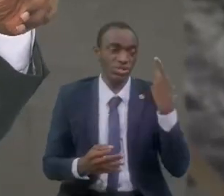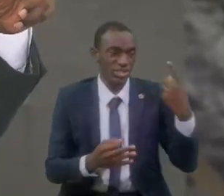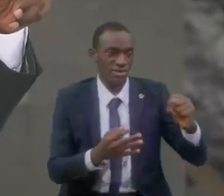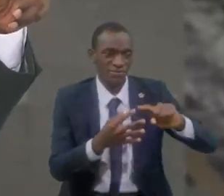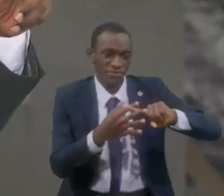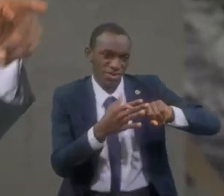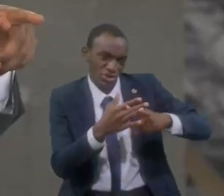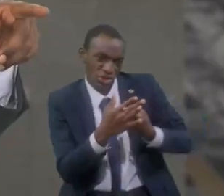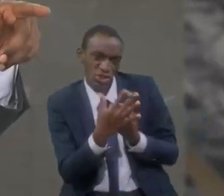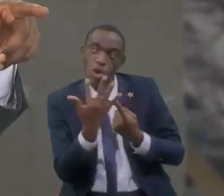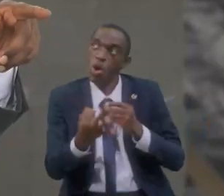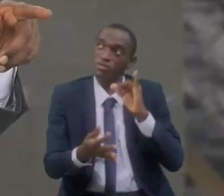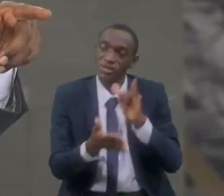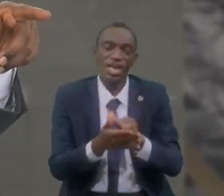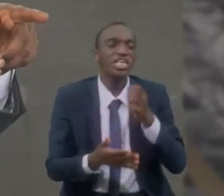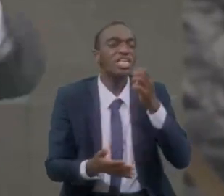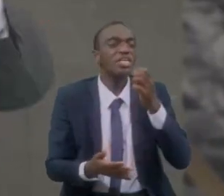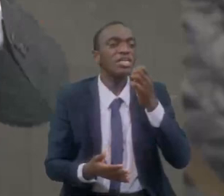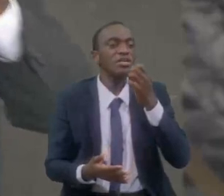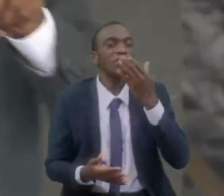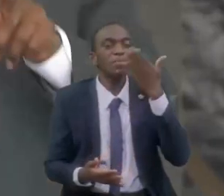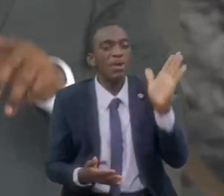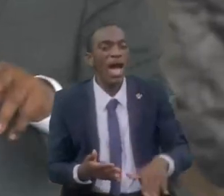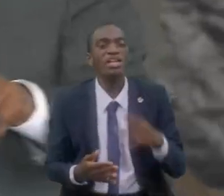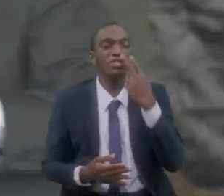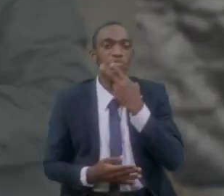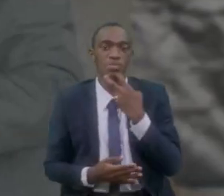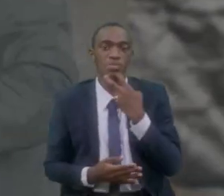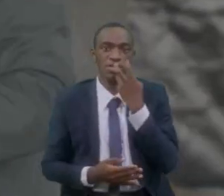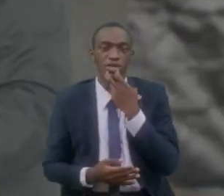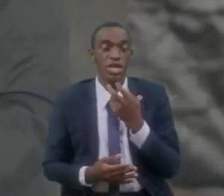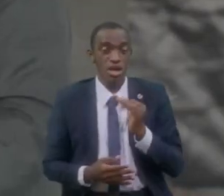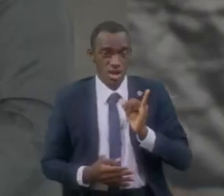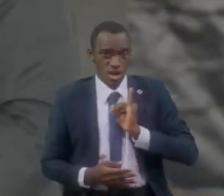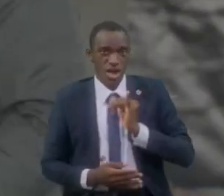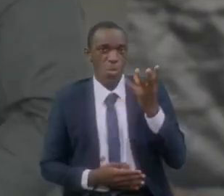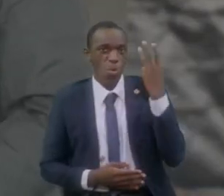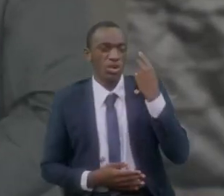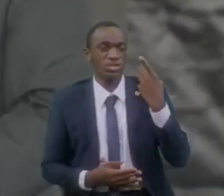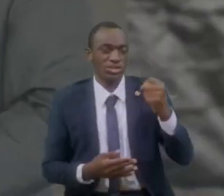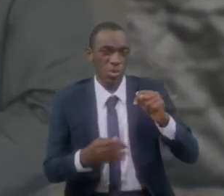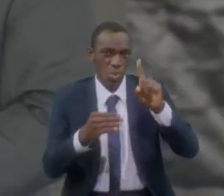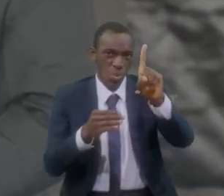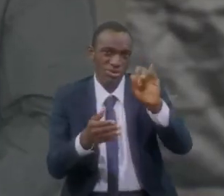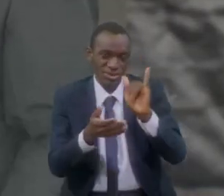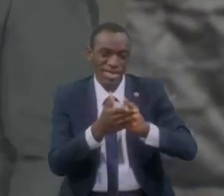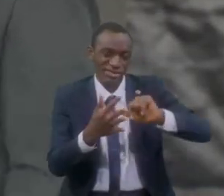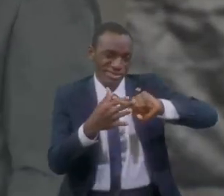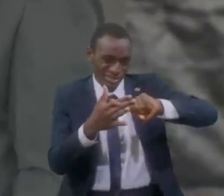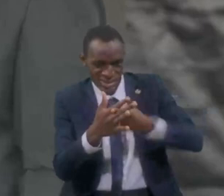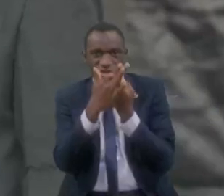la base de ce mauvais propos, que c'est moi qui ai généré